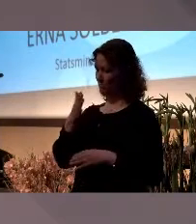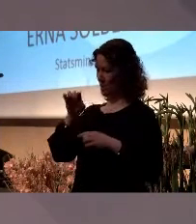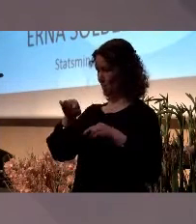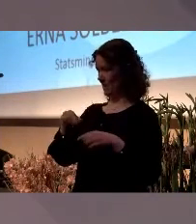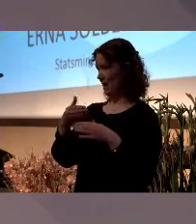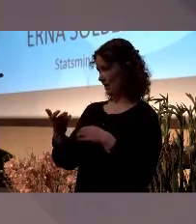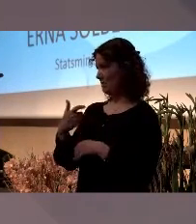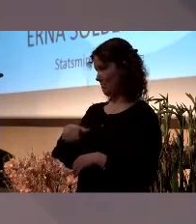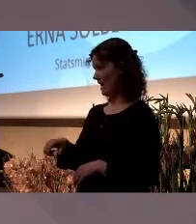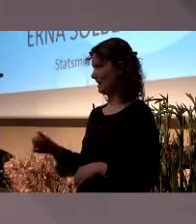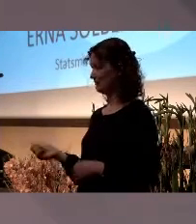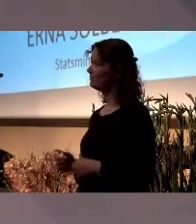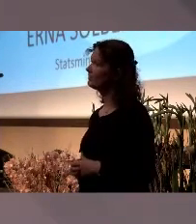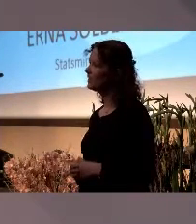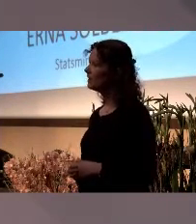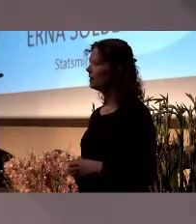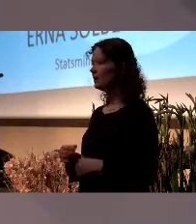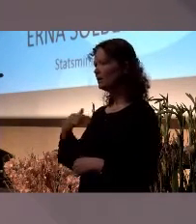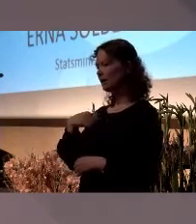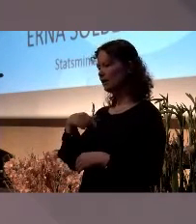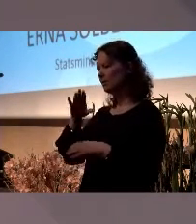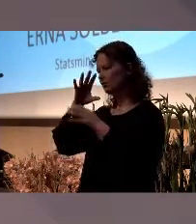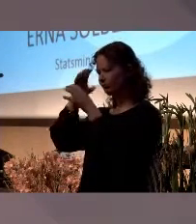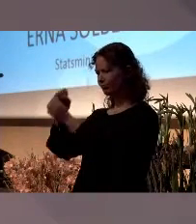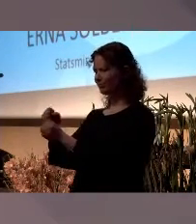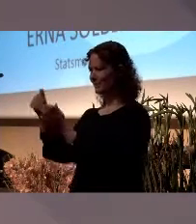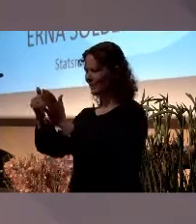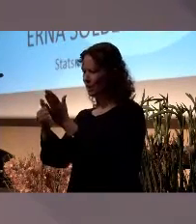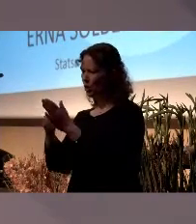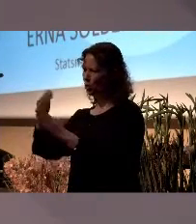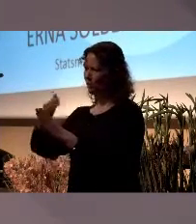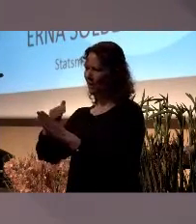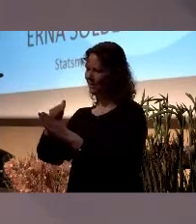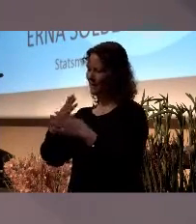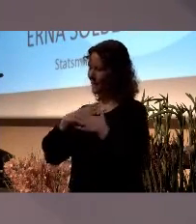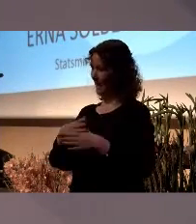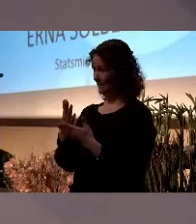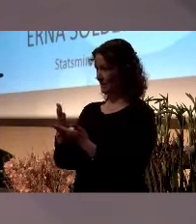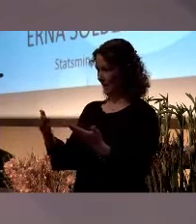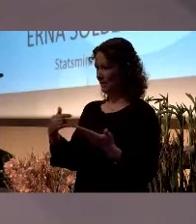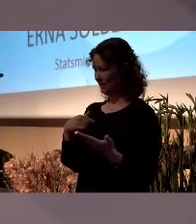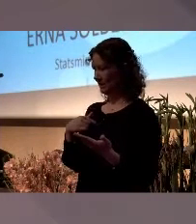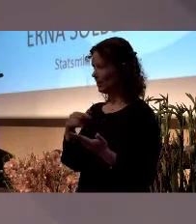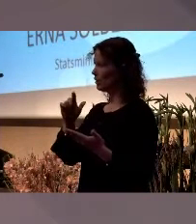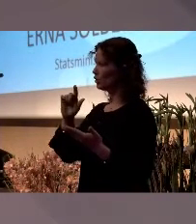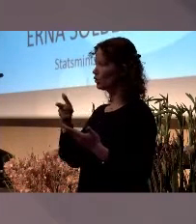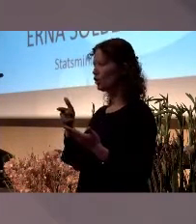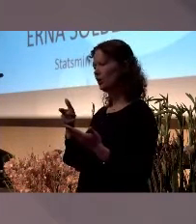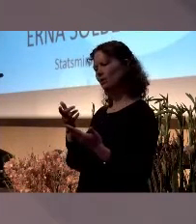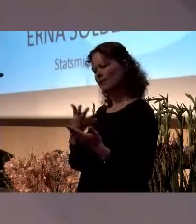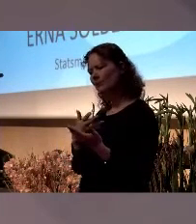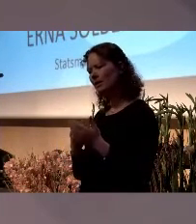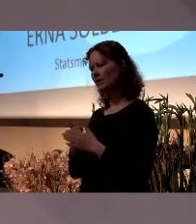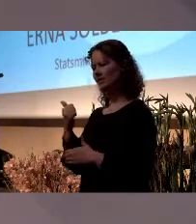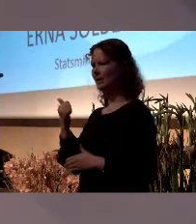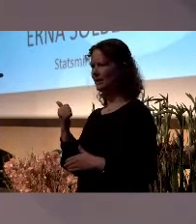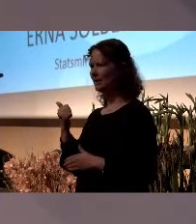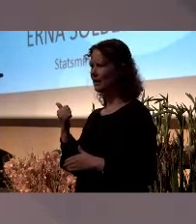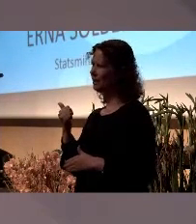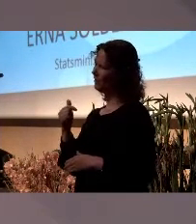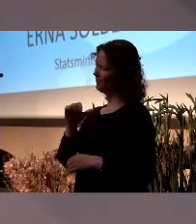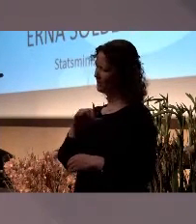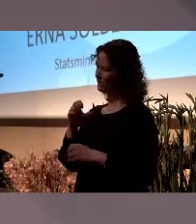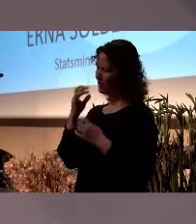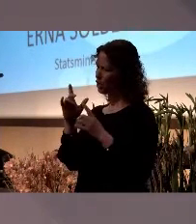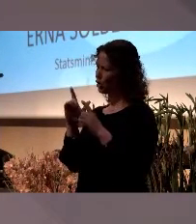meg. Jeg har tenkt å fokusere mer på innhold og kvalitet i helsetjenesten, for det er utrolig viktig om vi skal